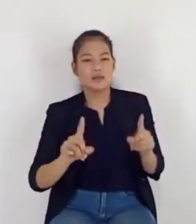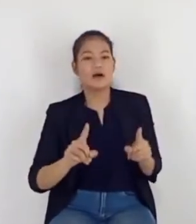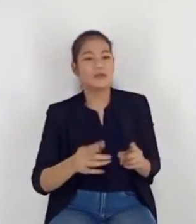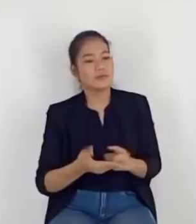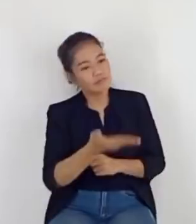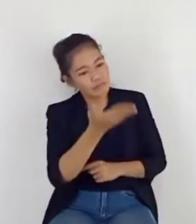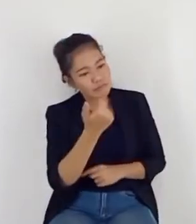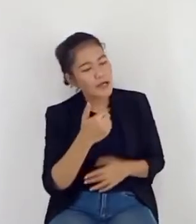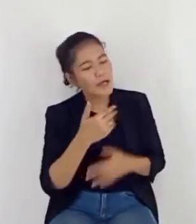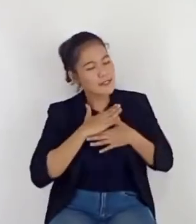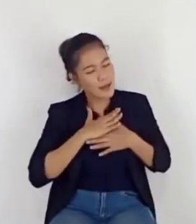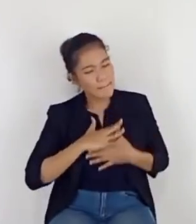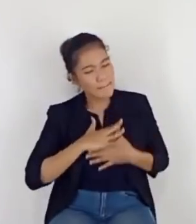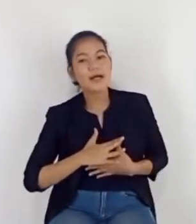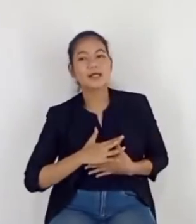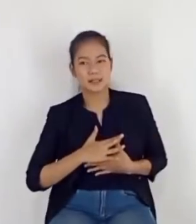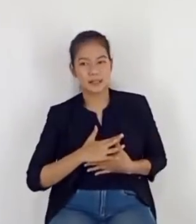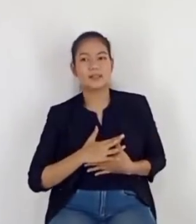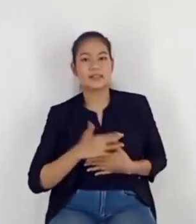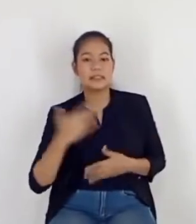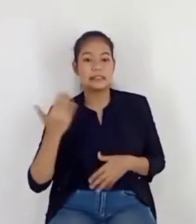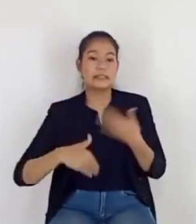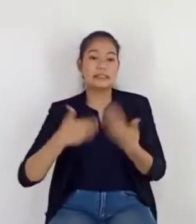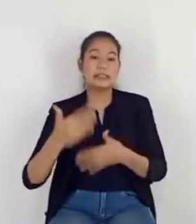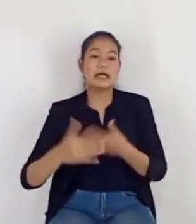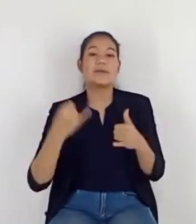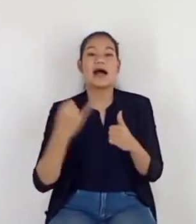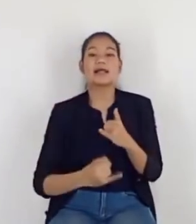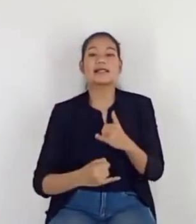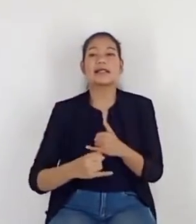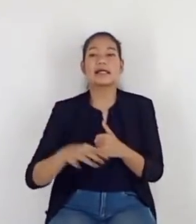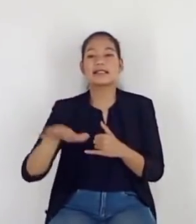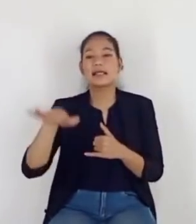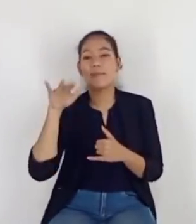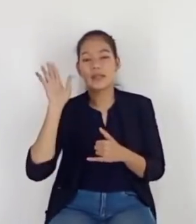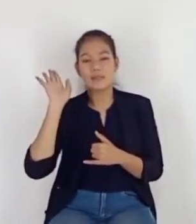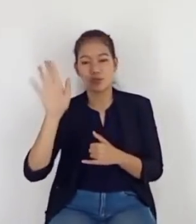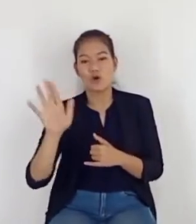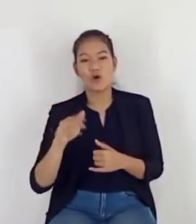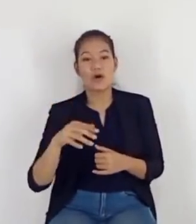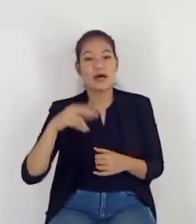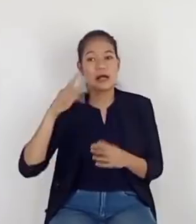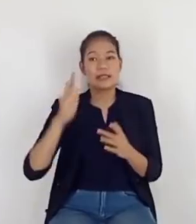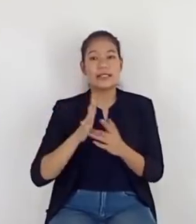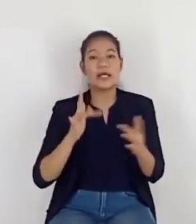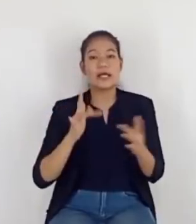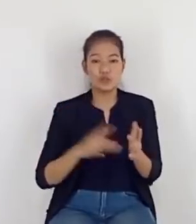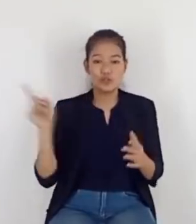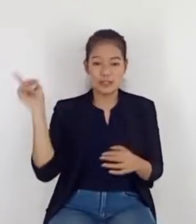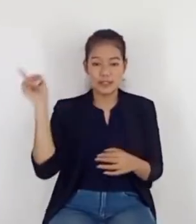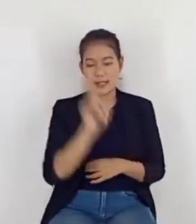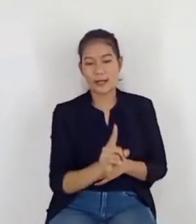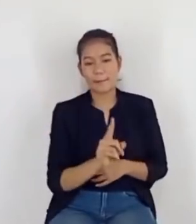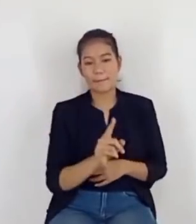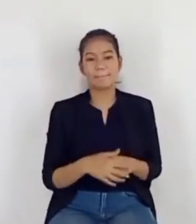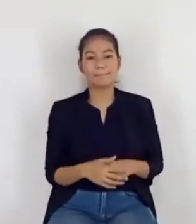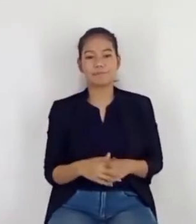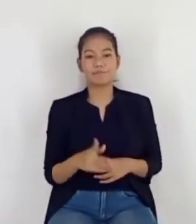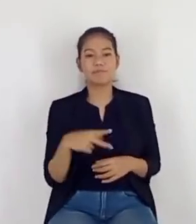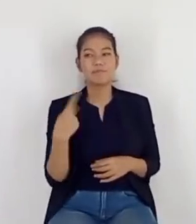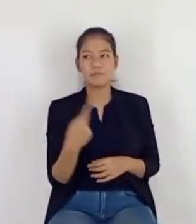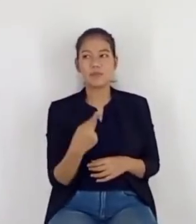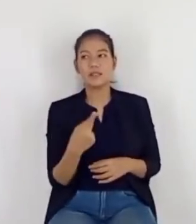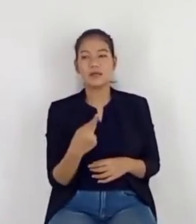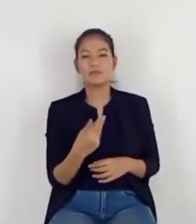dengan sabar sampai akhir zaman. Sampai Yesus datang. Dan kita